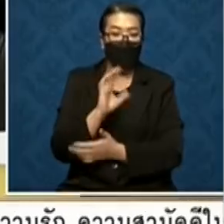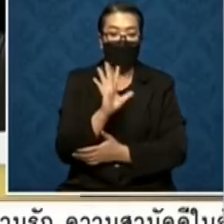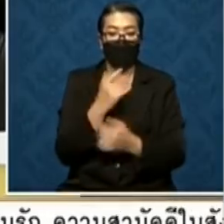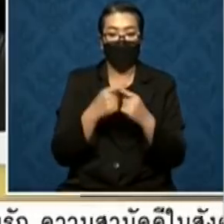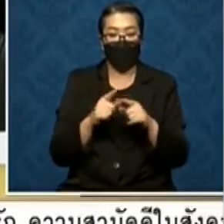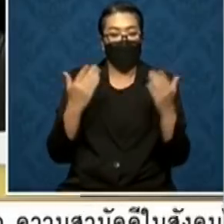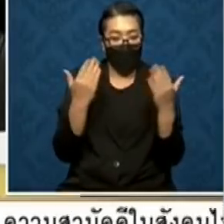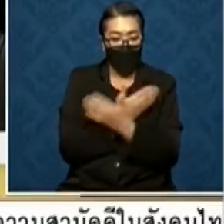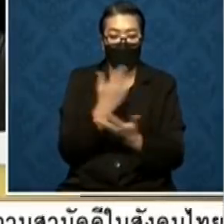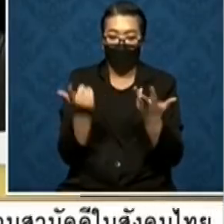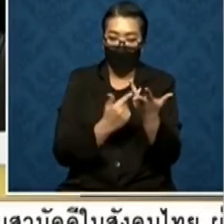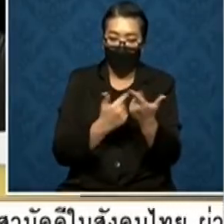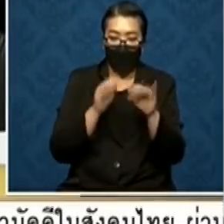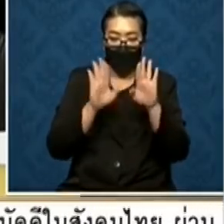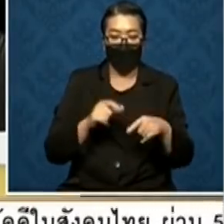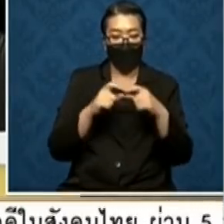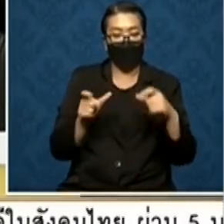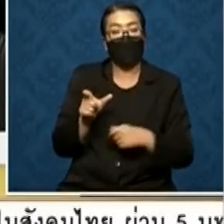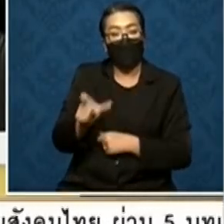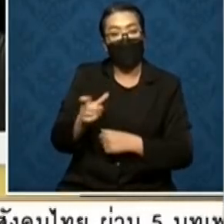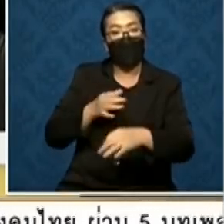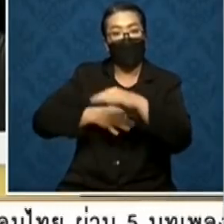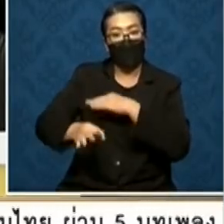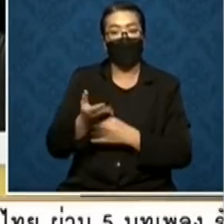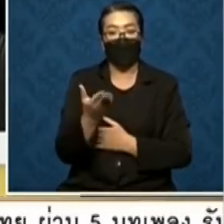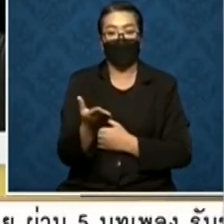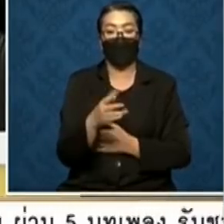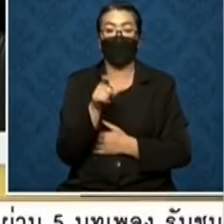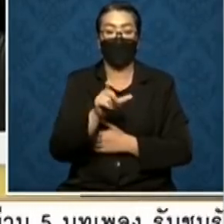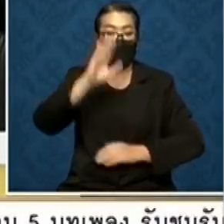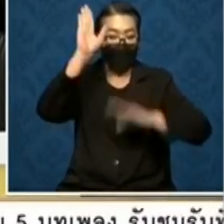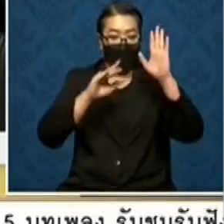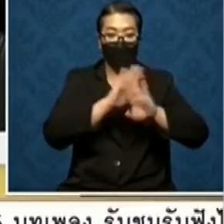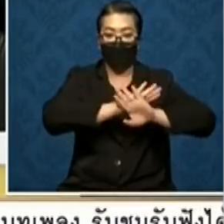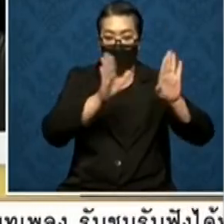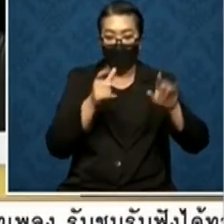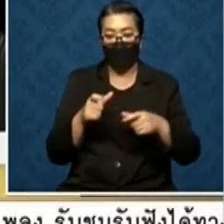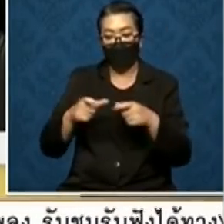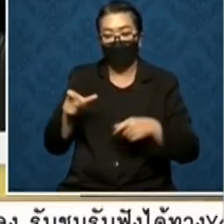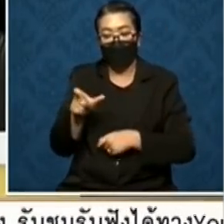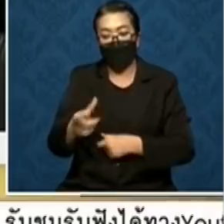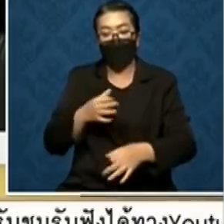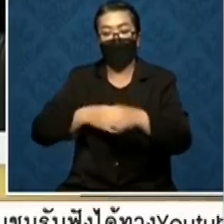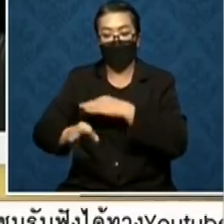ทแบบแทงข้างหลังการอะไรต่างๆเนี่ยผมคิดว่าสุดท้ายเนี่ยมันจะทำให้สังคมเข้าใจว่าเรากำลังทำอะ